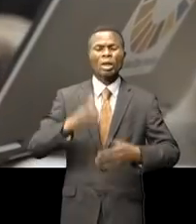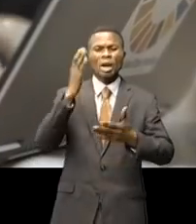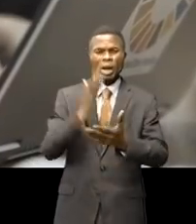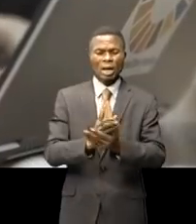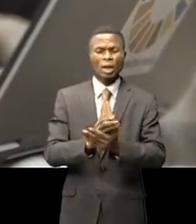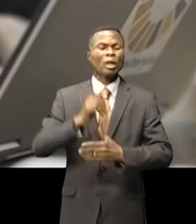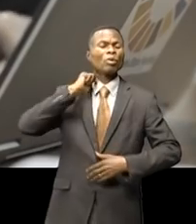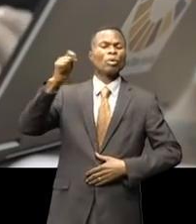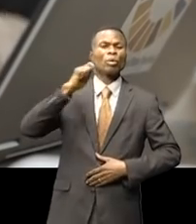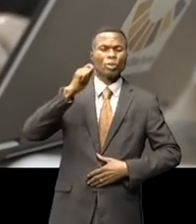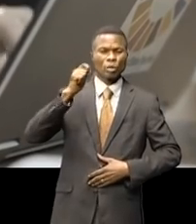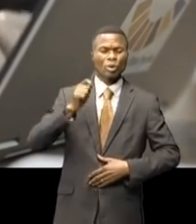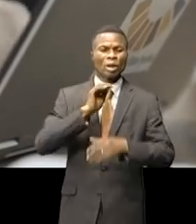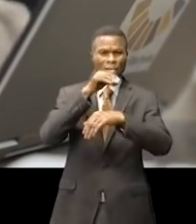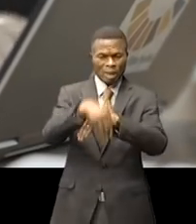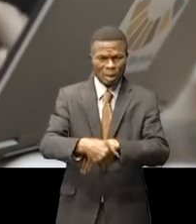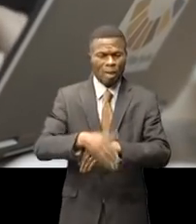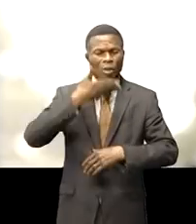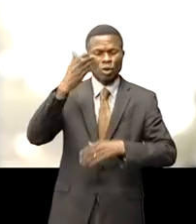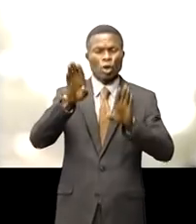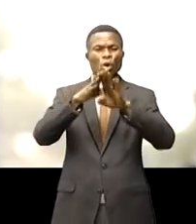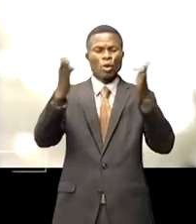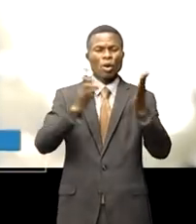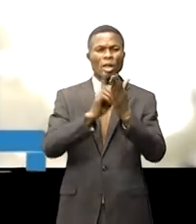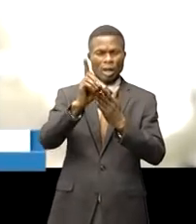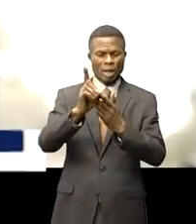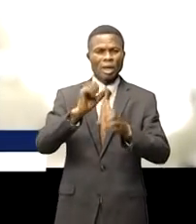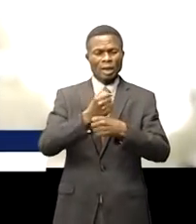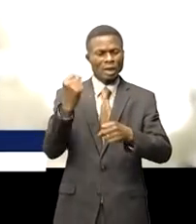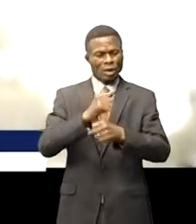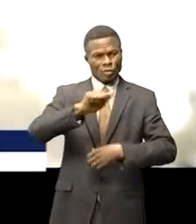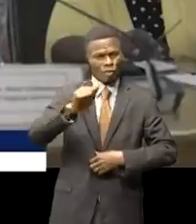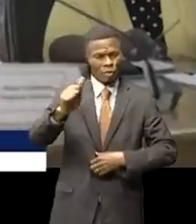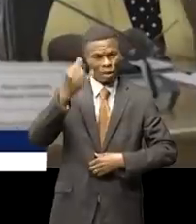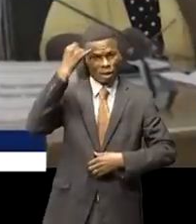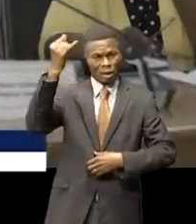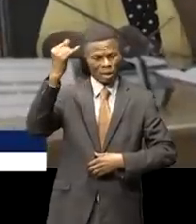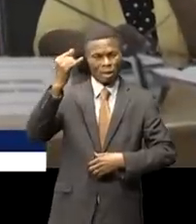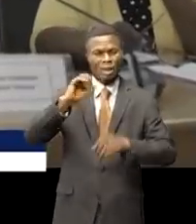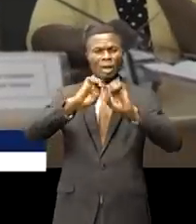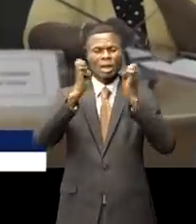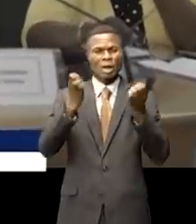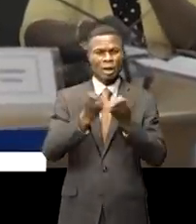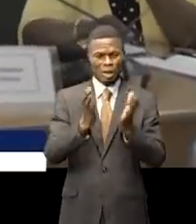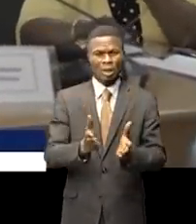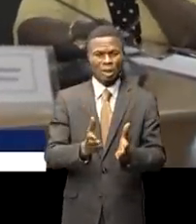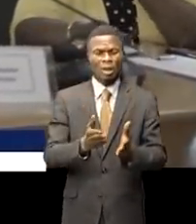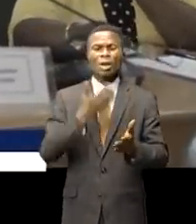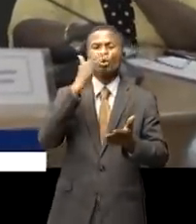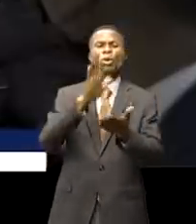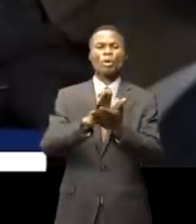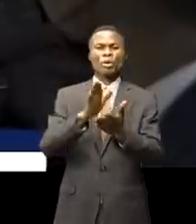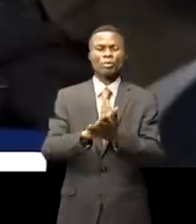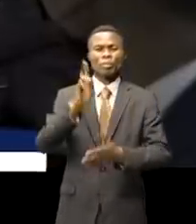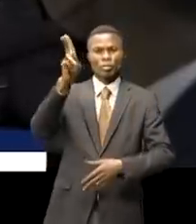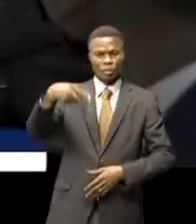colonisation s'investir d'un esprit d'ouverture créer son propre emploi dans le cadre de l'entrepreneuriat il a félicité le